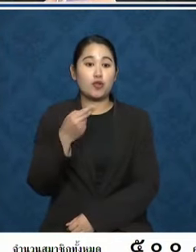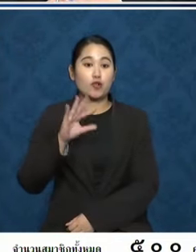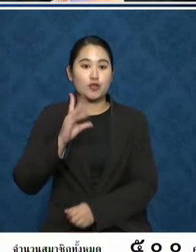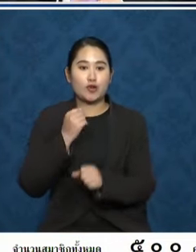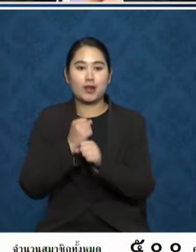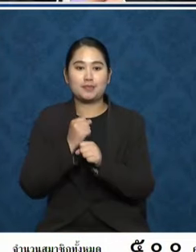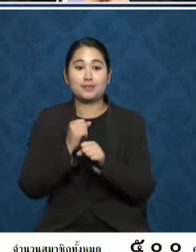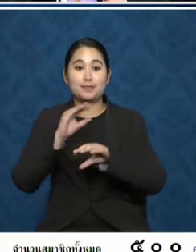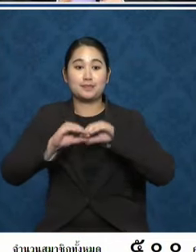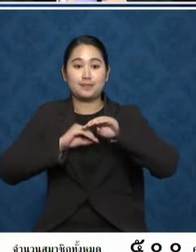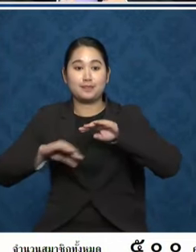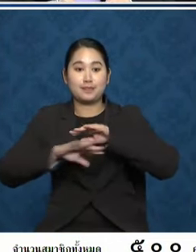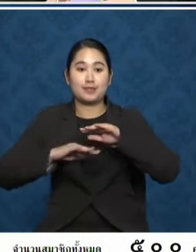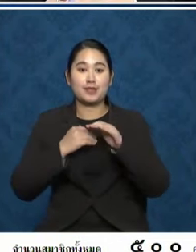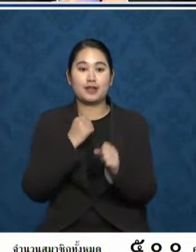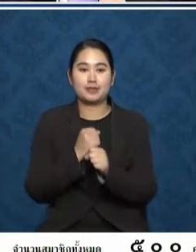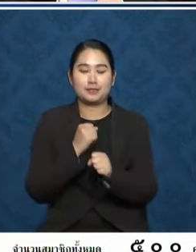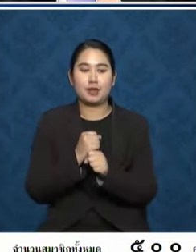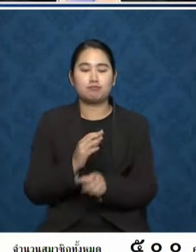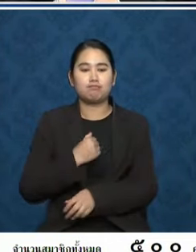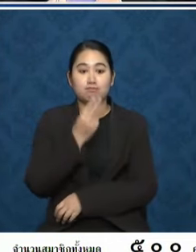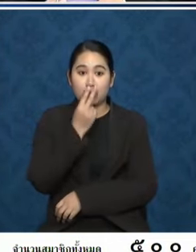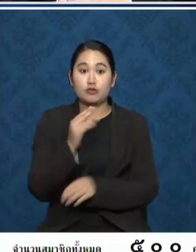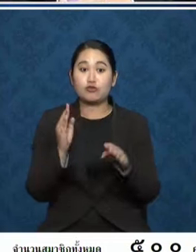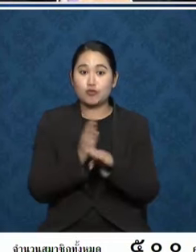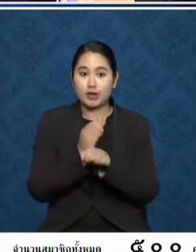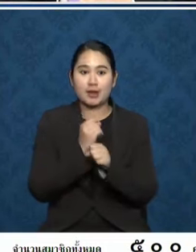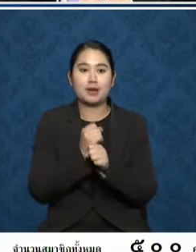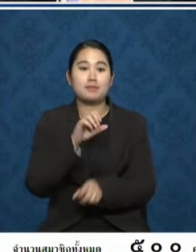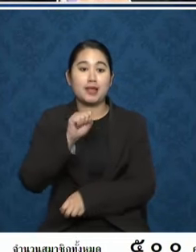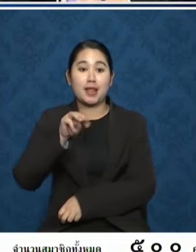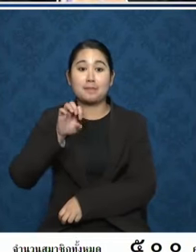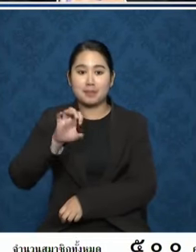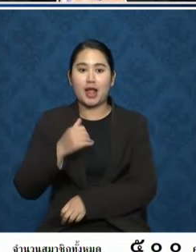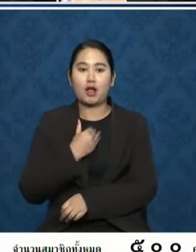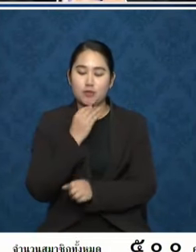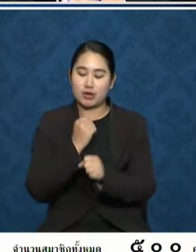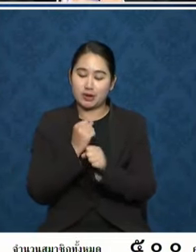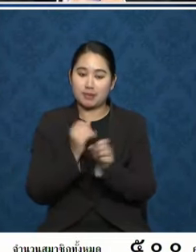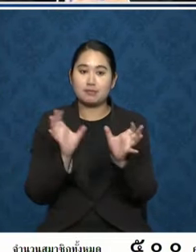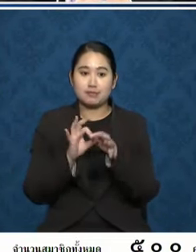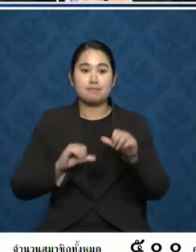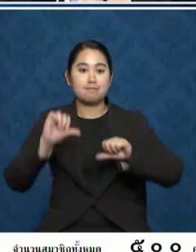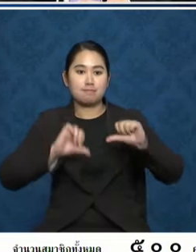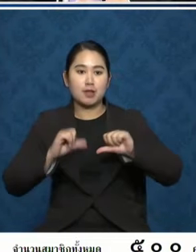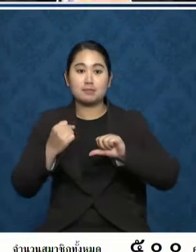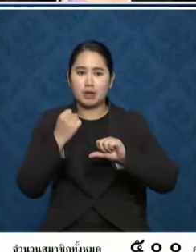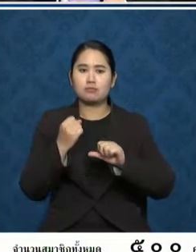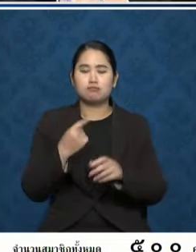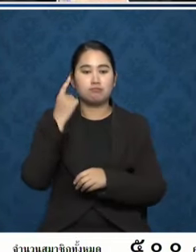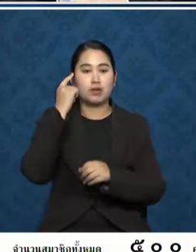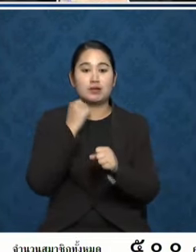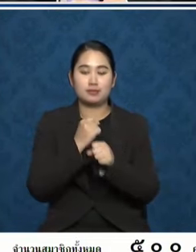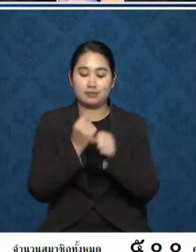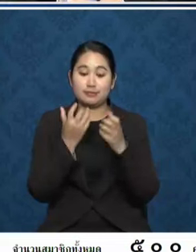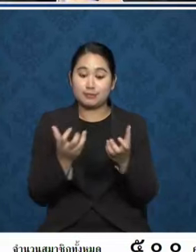้ฐานของประเทศก็คอเรามองวา SME ต่างๆถ้ามีความเข้มแข่งทางวยศาตและเทคโนโยีจะสามารถที่จะผลิตผ